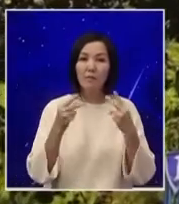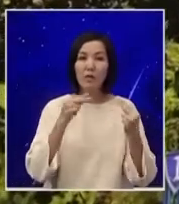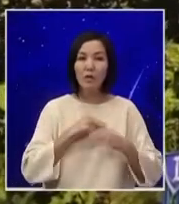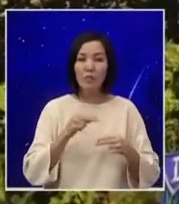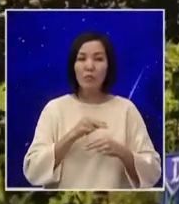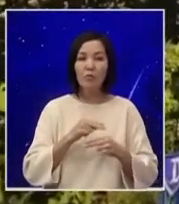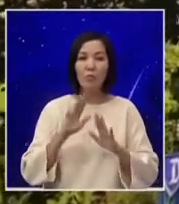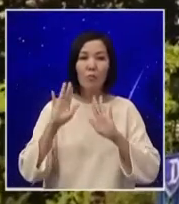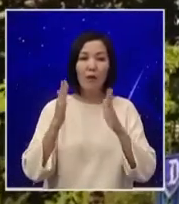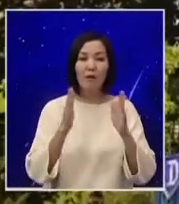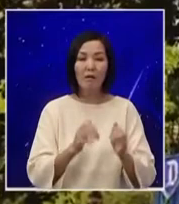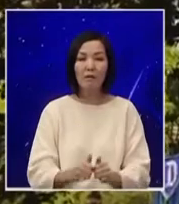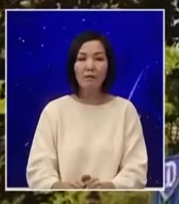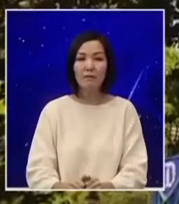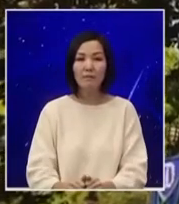диснейленд